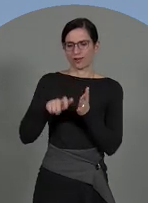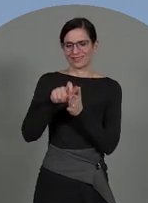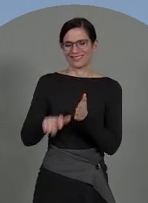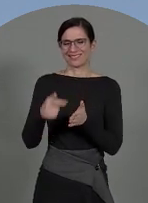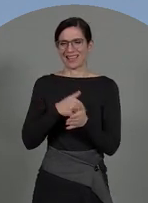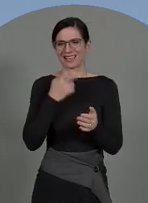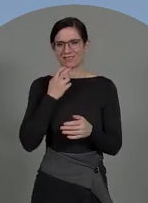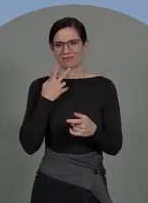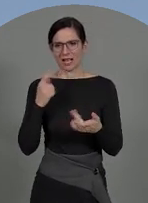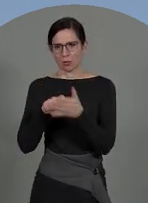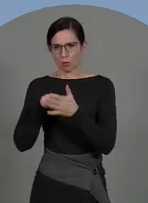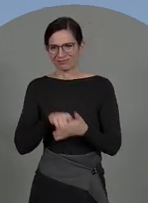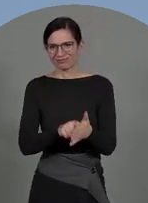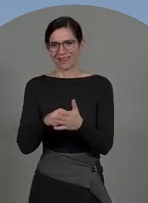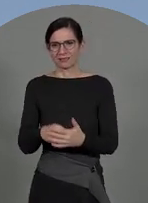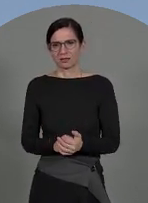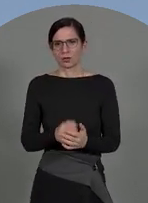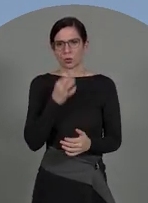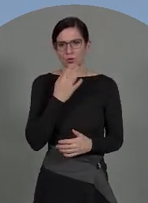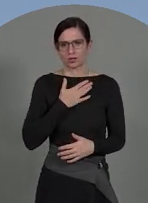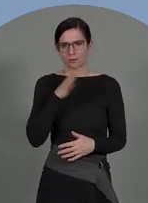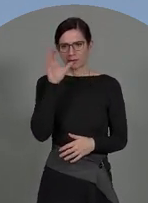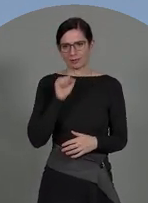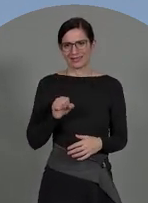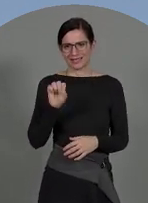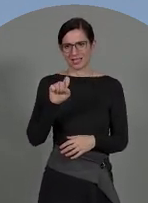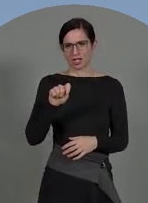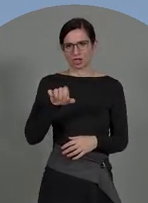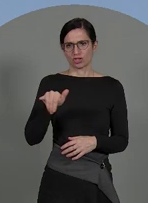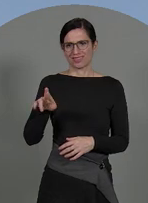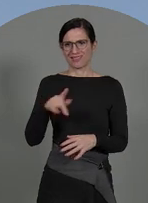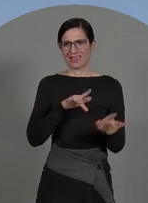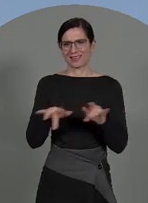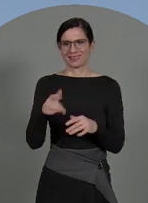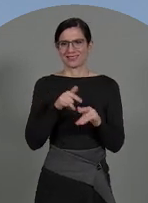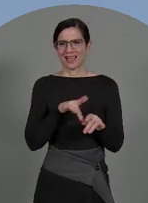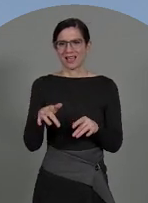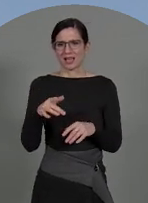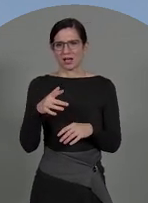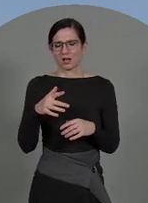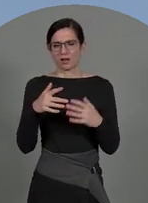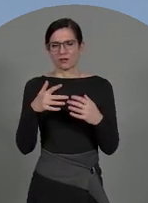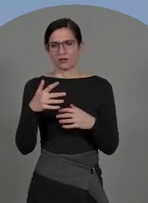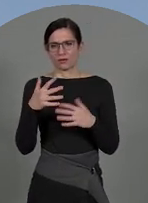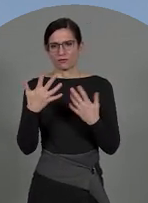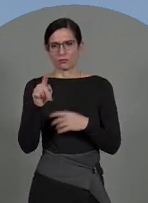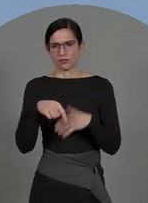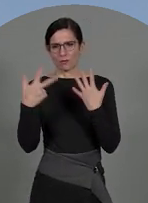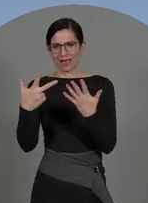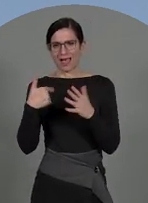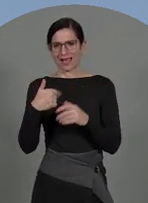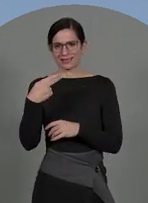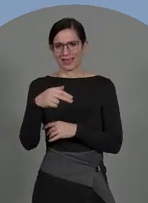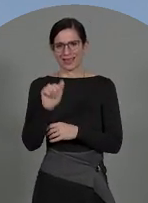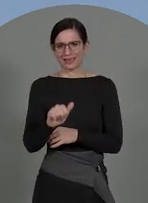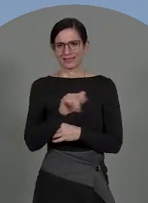hinzupflastern. Konkret davor in meinem Bezirk Steyr, Gemeinde St. Ulrich, 8,5 Hektar. Der Landwirt, wer wird da nicht